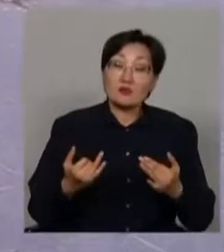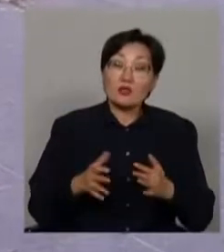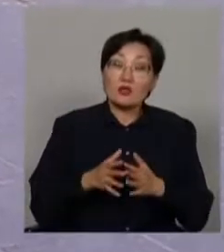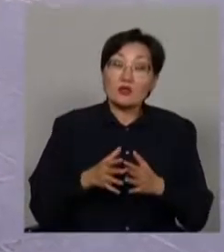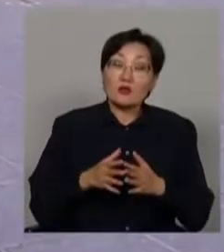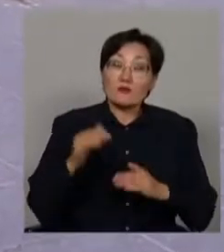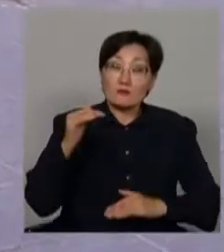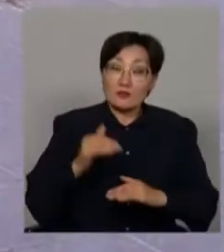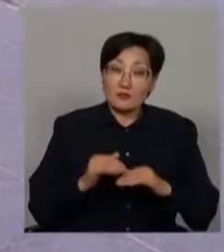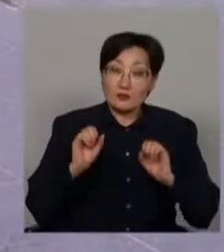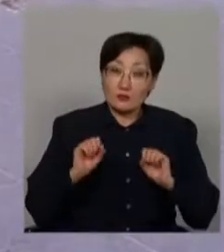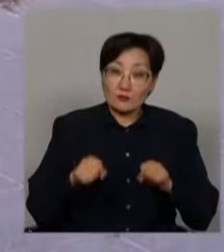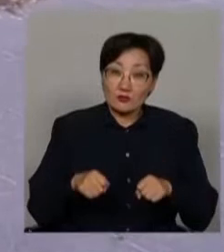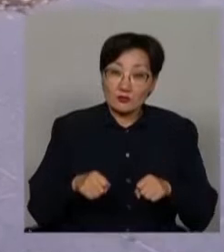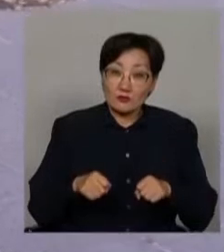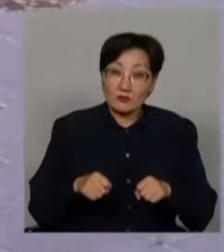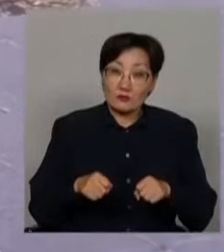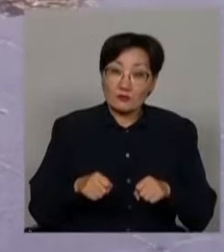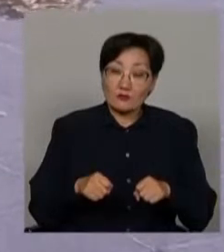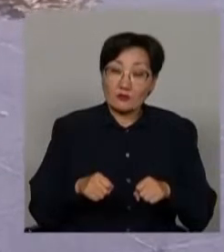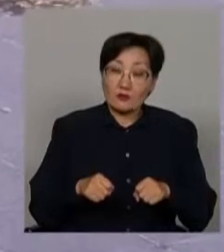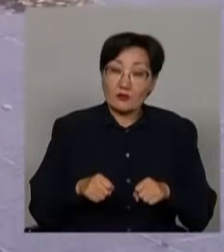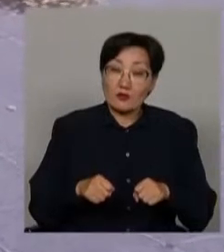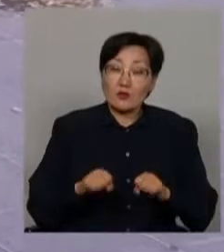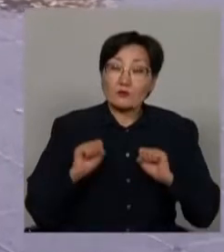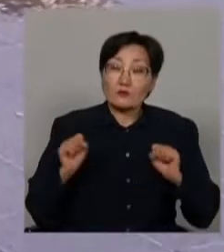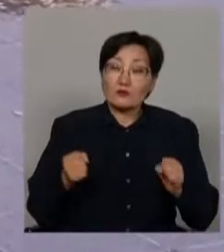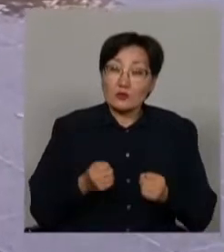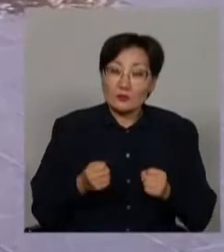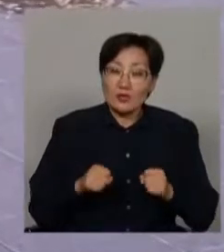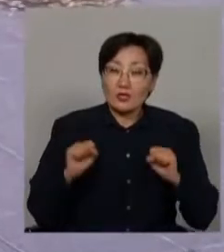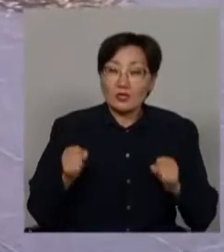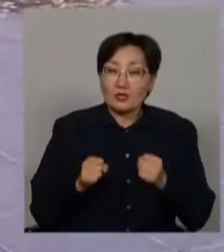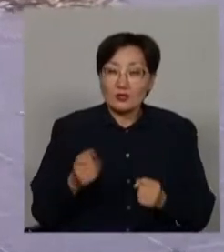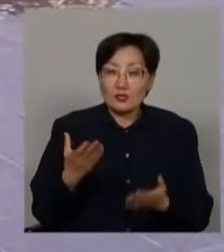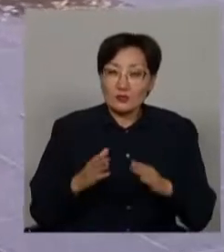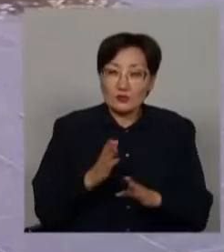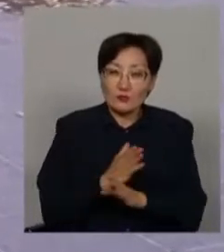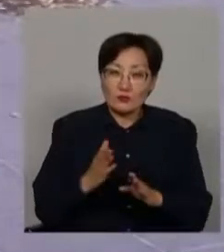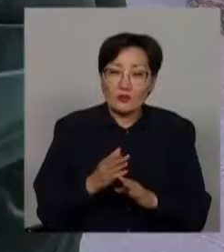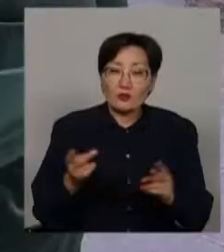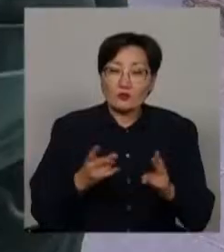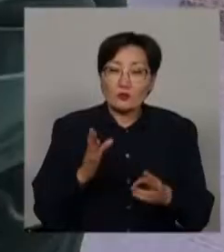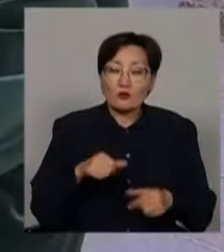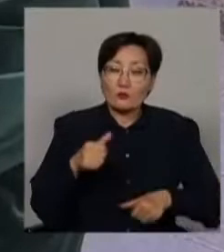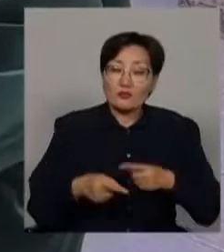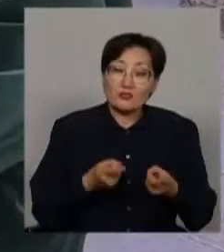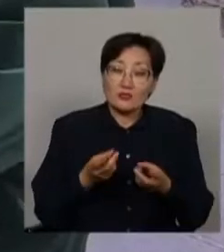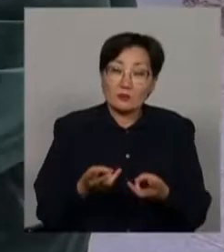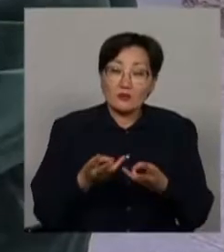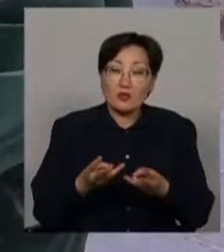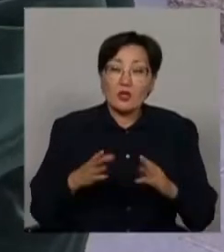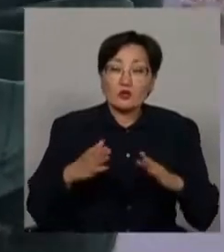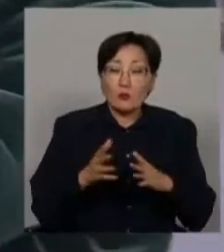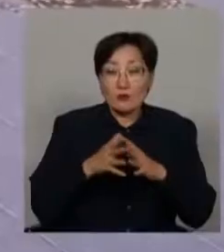более-менее вечером можно растопить нормально. А вот будет зима или там, холодание, то это нужно топить его постоянно. Дом вроде большой,